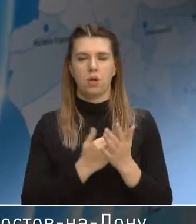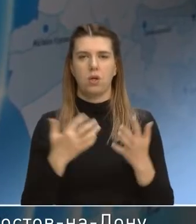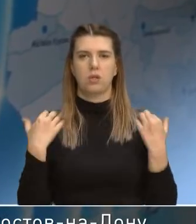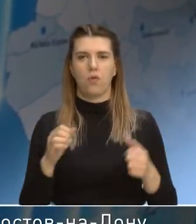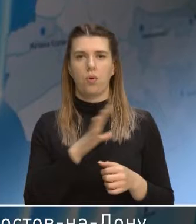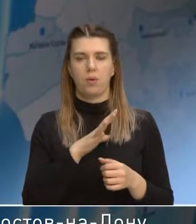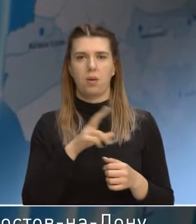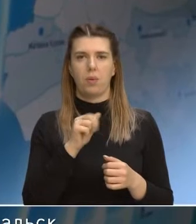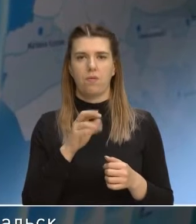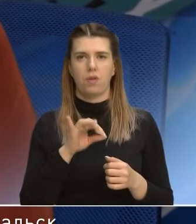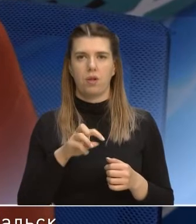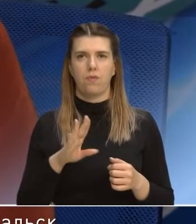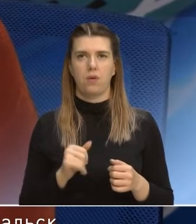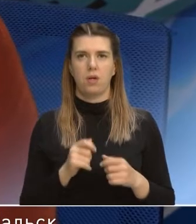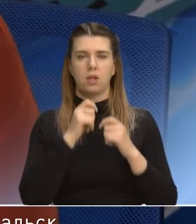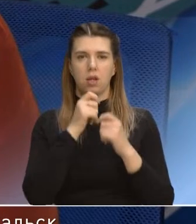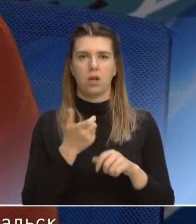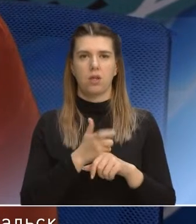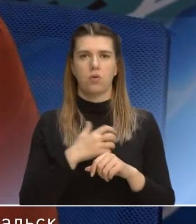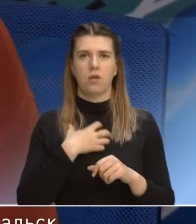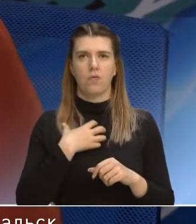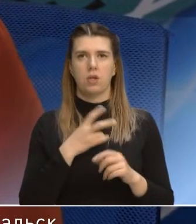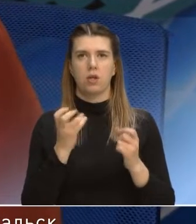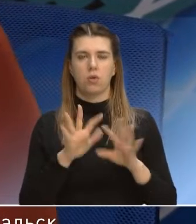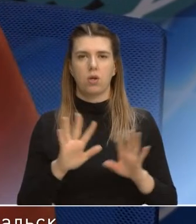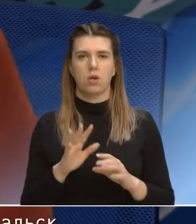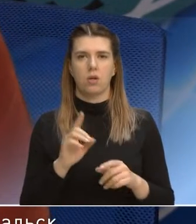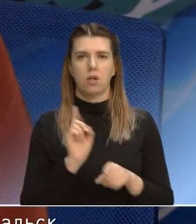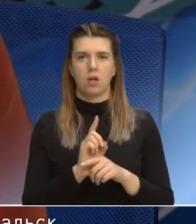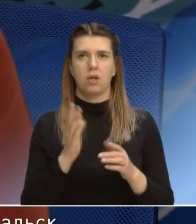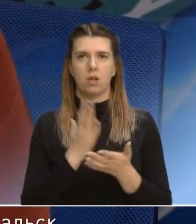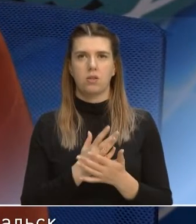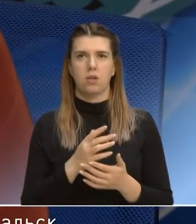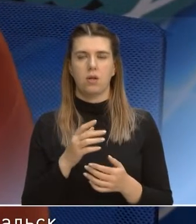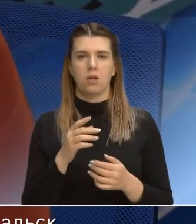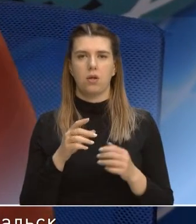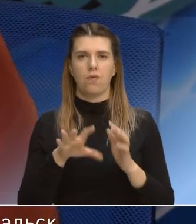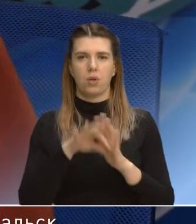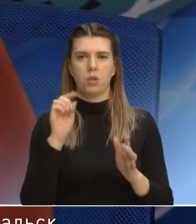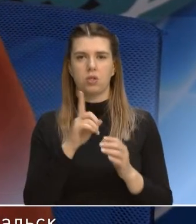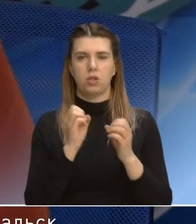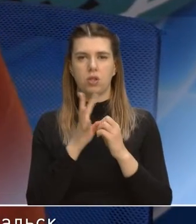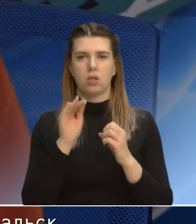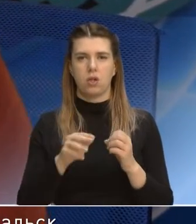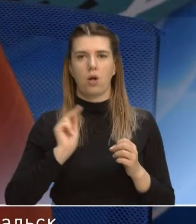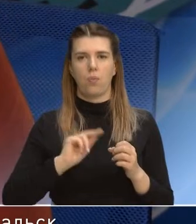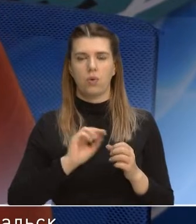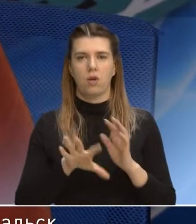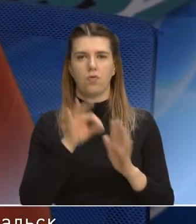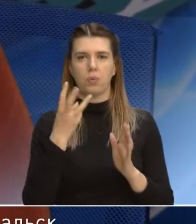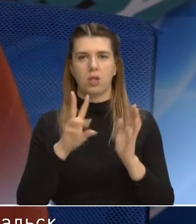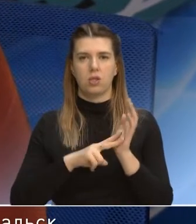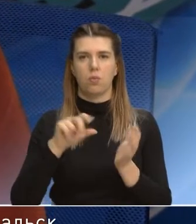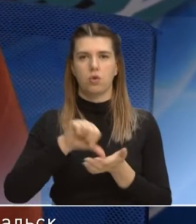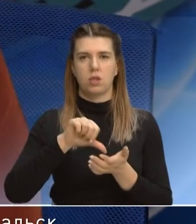«Здорово, бывали» Инна Панфилова. Награда очень важная, не только потому, что да, она есть, а потому что признали, из 14 тысяч работ отобрали